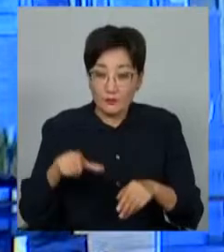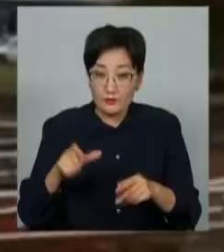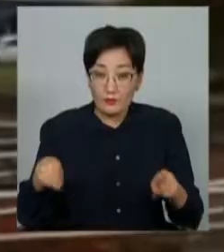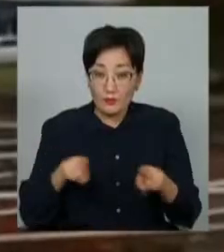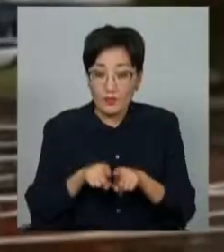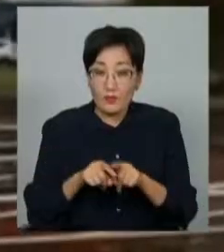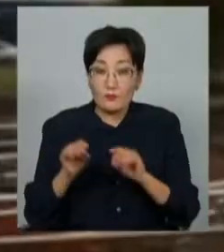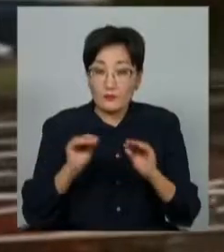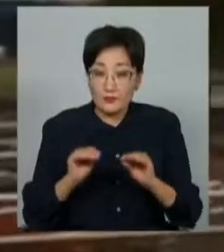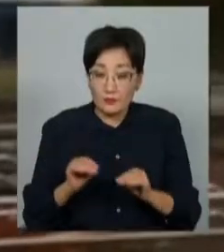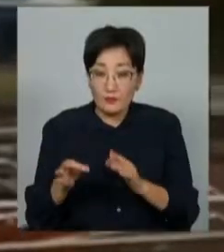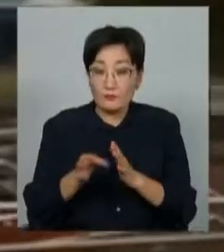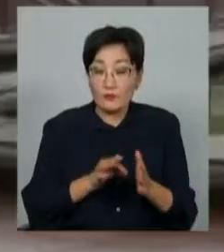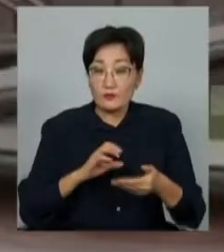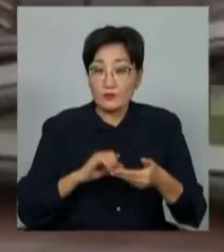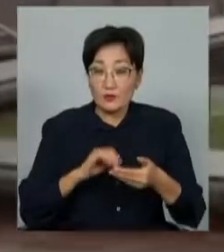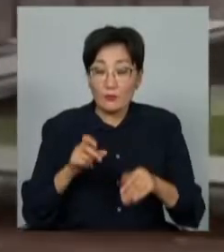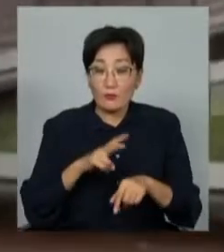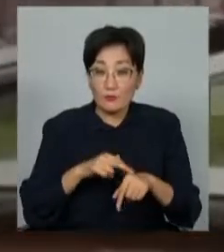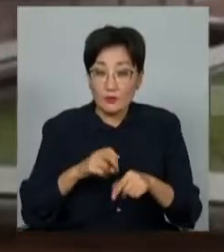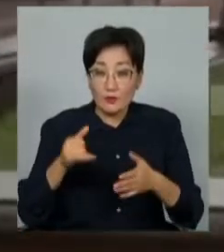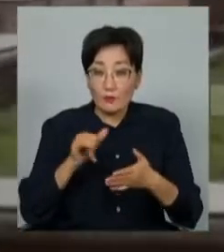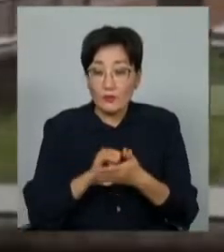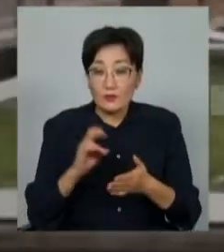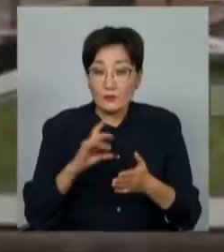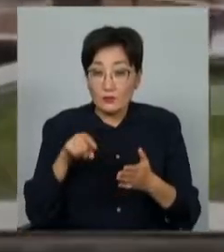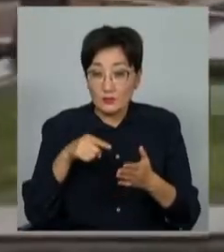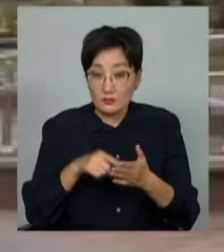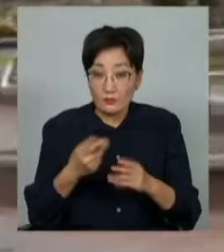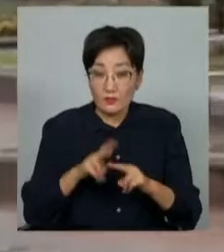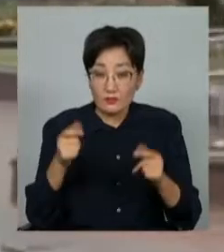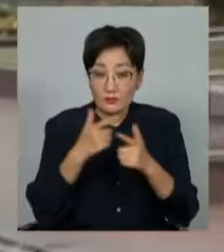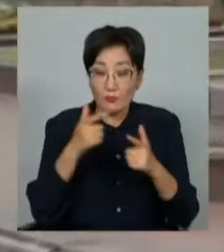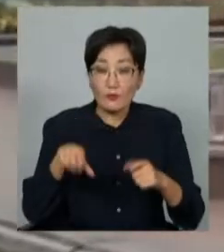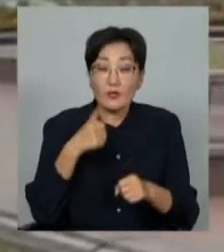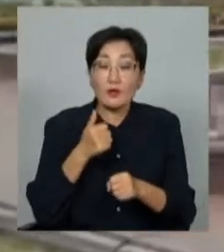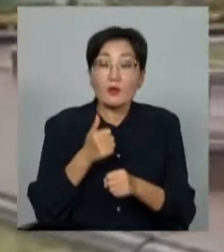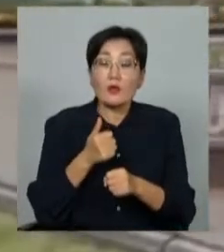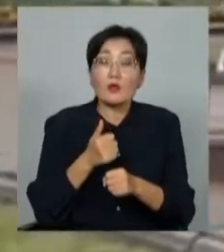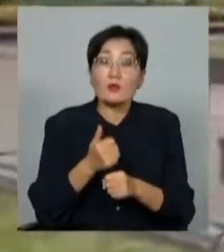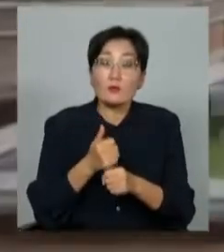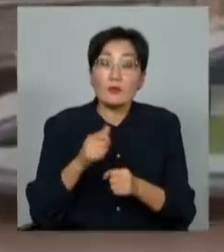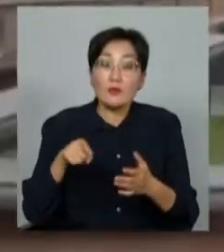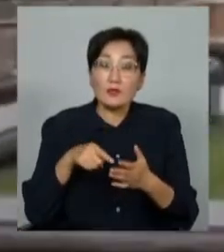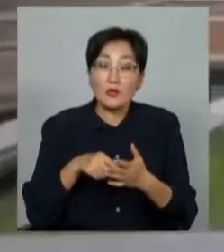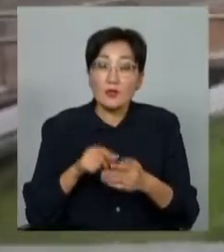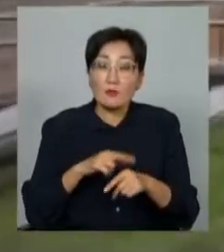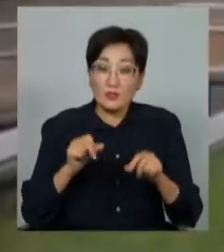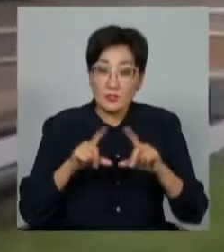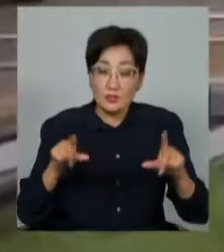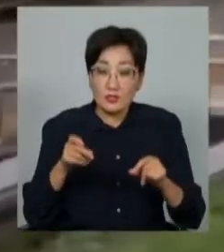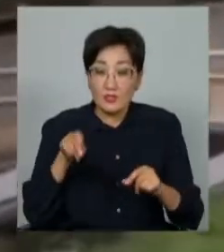такие устройства для экстренного вызова полиции установили в столице. Об этом сообщил глава городского департамента полиции Канат